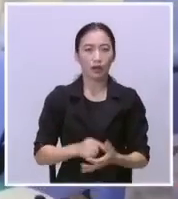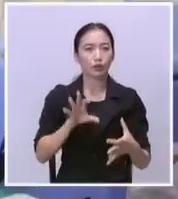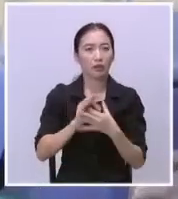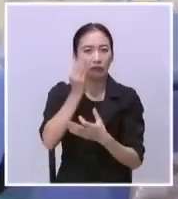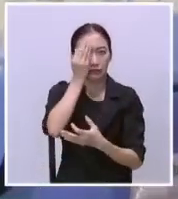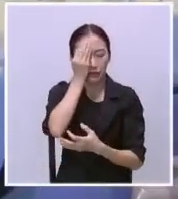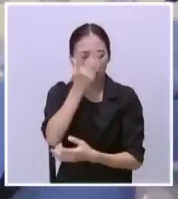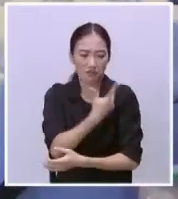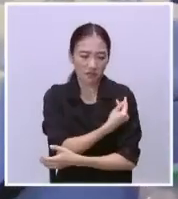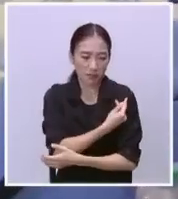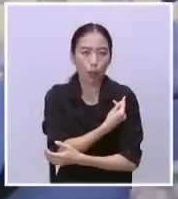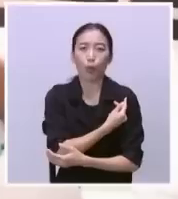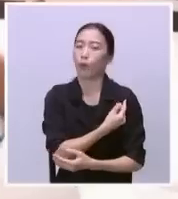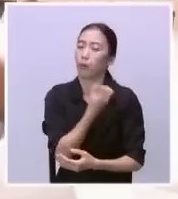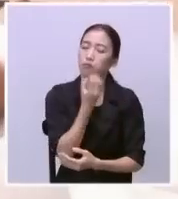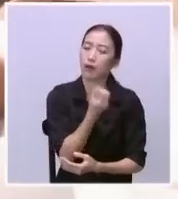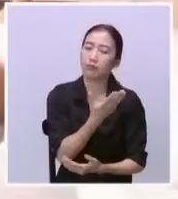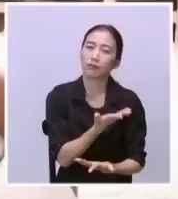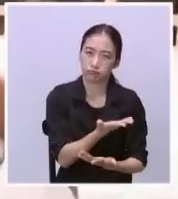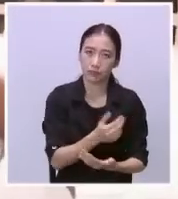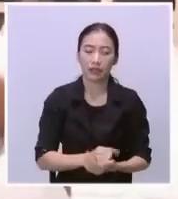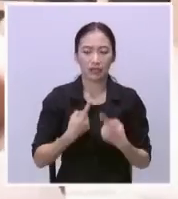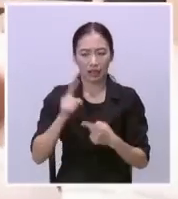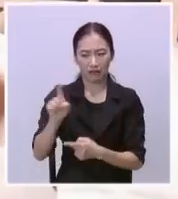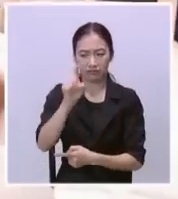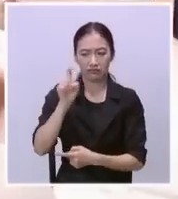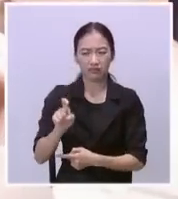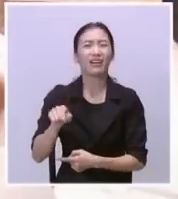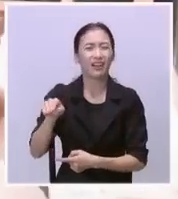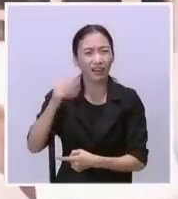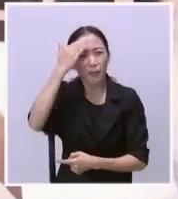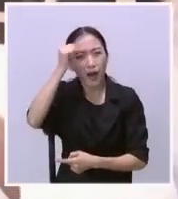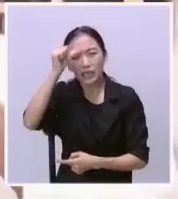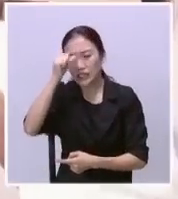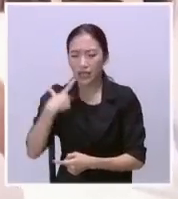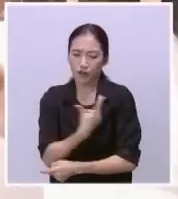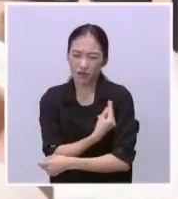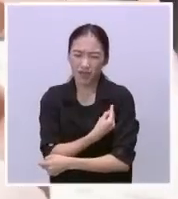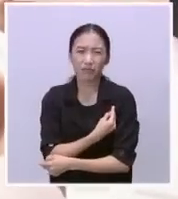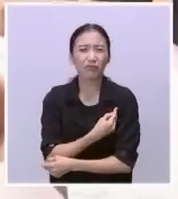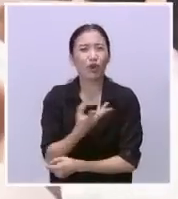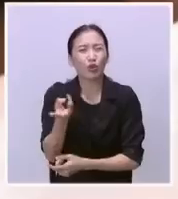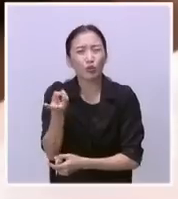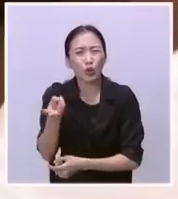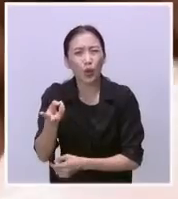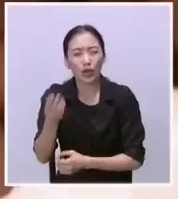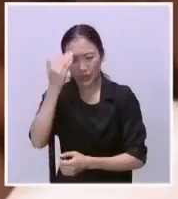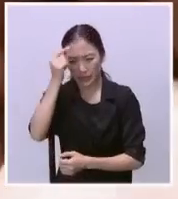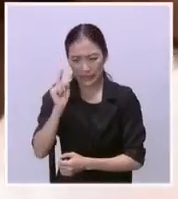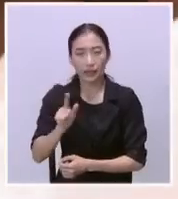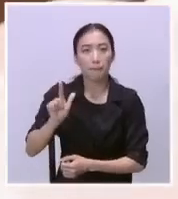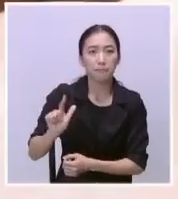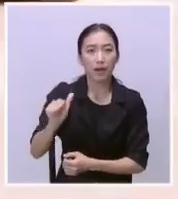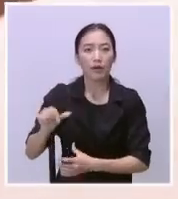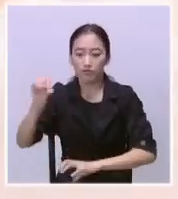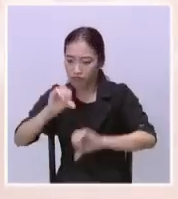วะภูมิคุ้มกันหมู่ไปแล้วด้วยค่ะแล้วทำไมอินเดียถึงฉีดวัคซีนได้ล่าช้าทั้งที่ตัวเองเป็นผู้ผลิตวัคซีนรายใหญ่ของโลกนะคะอย่